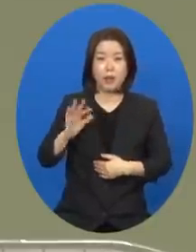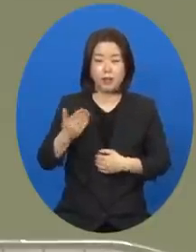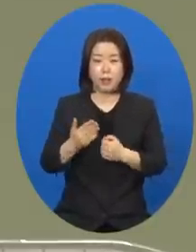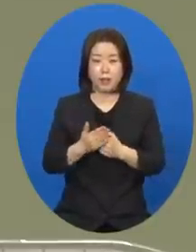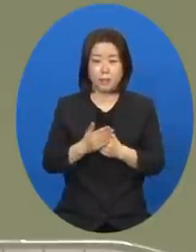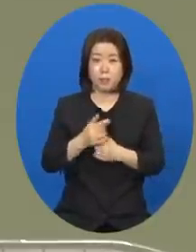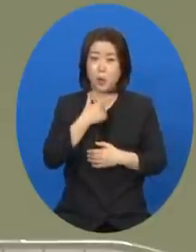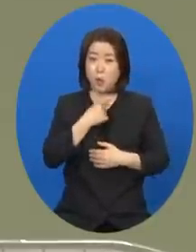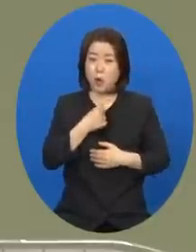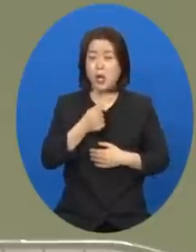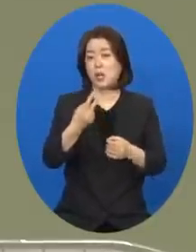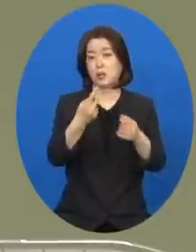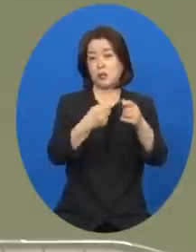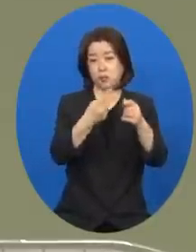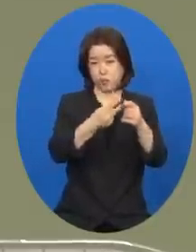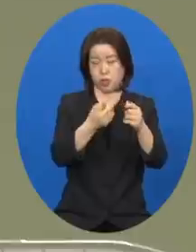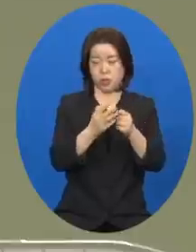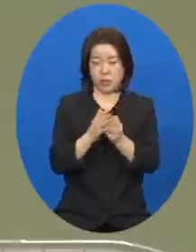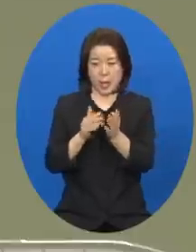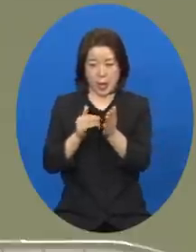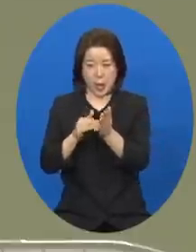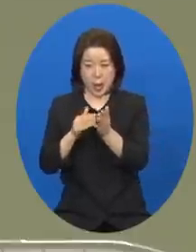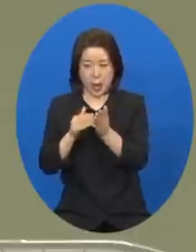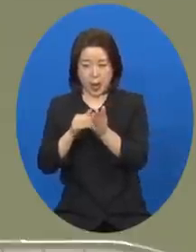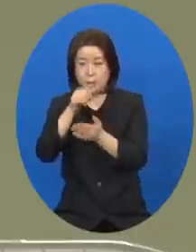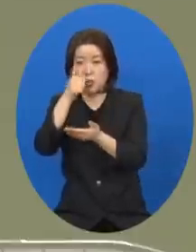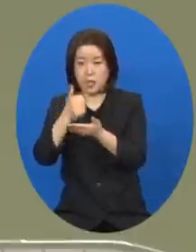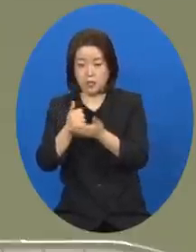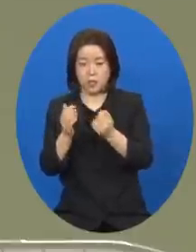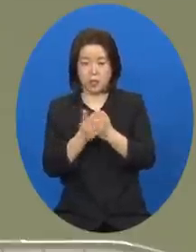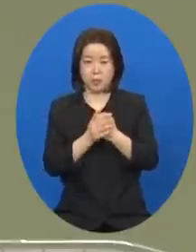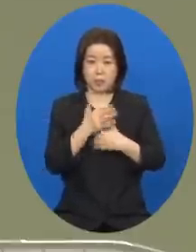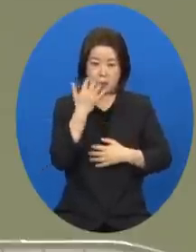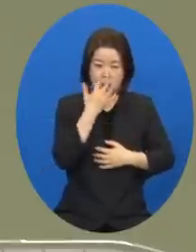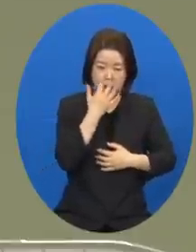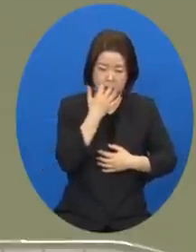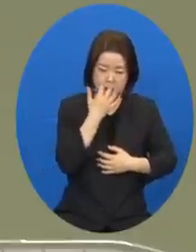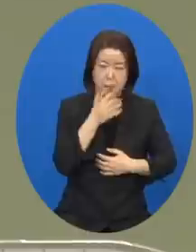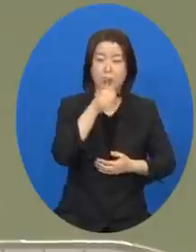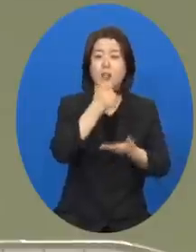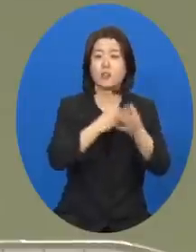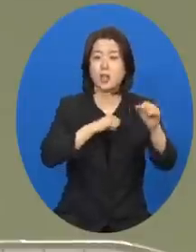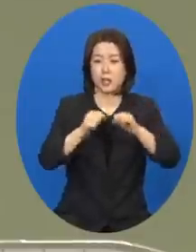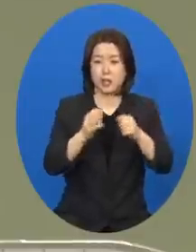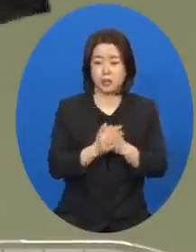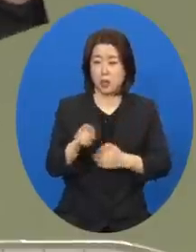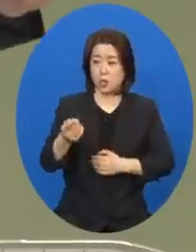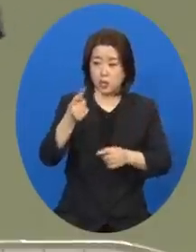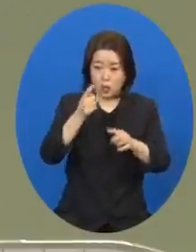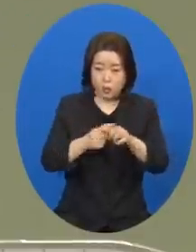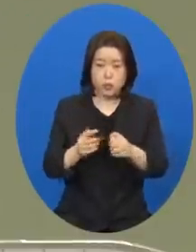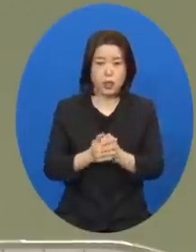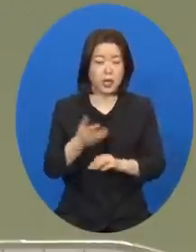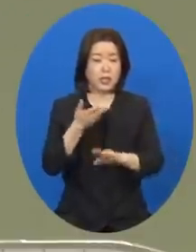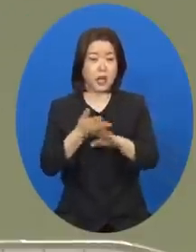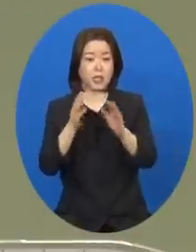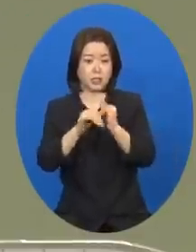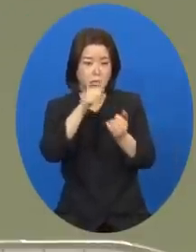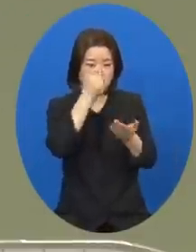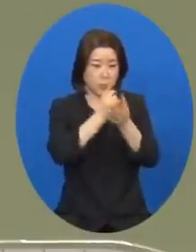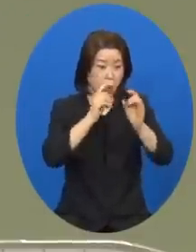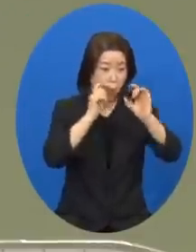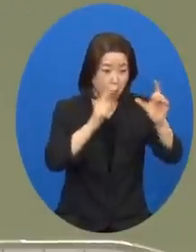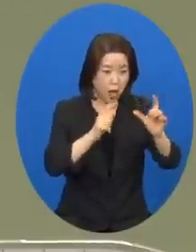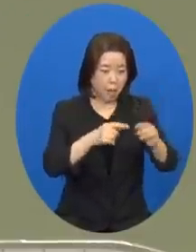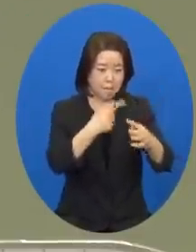가지예요. 은밀한 죄, 간음죄를 짓고 사는 거. 또 하나는 그러면서도 남 정죄하고 판단하고